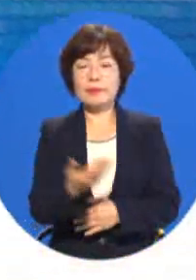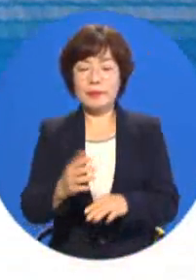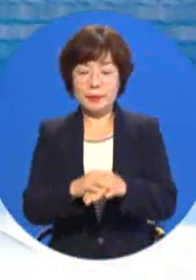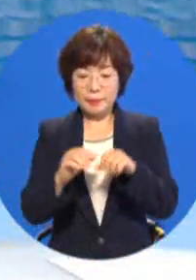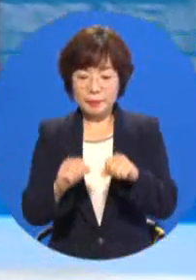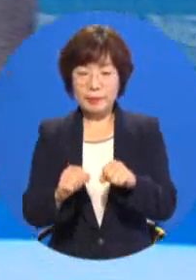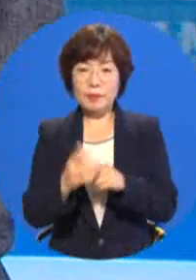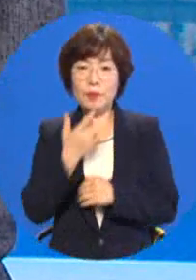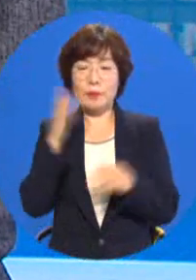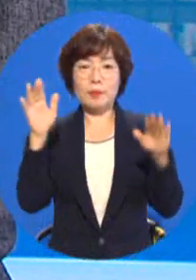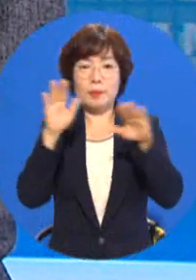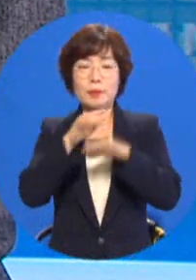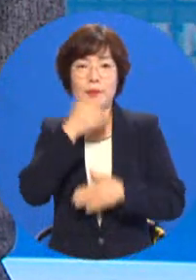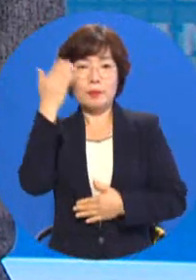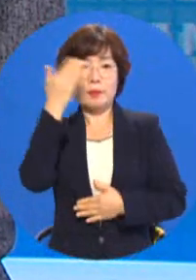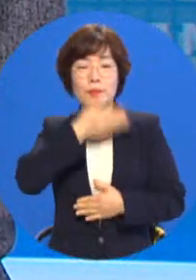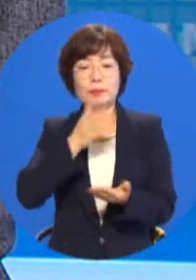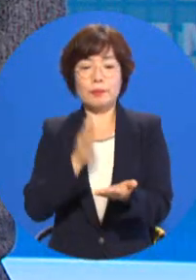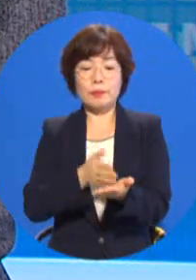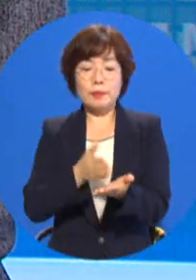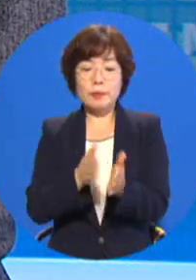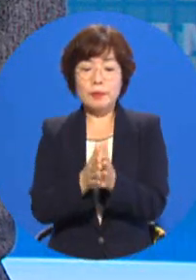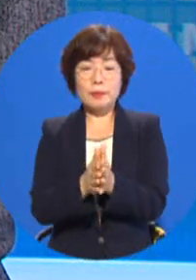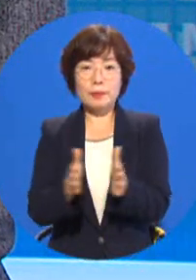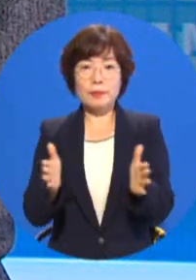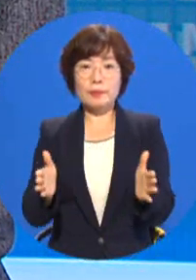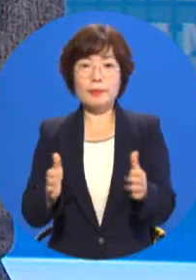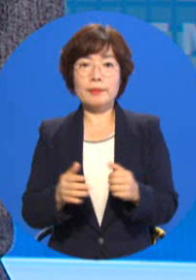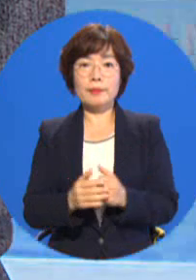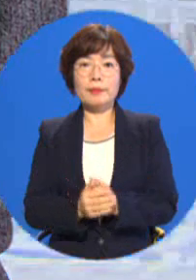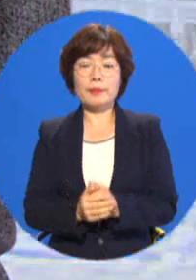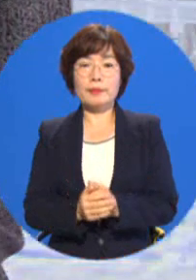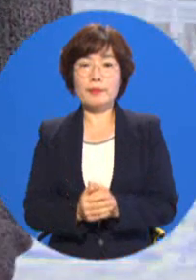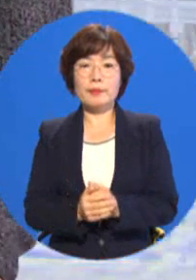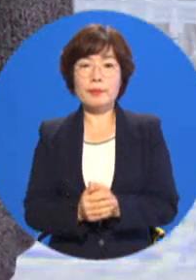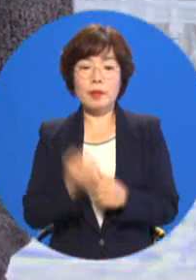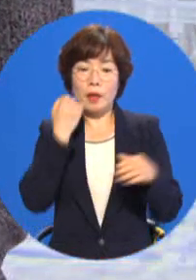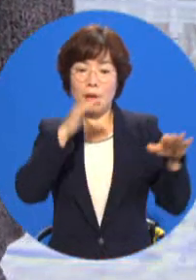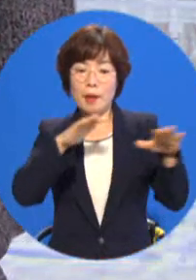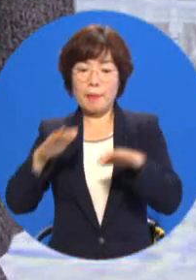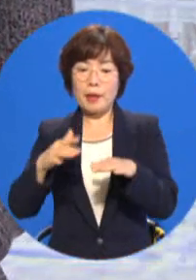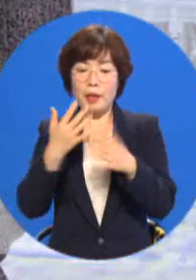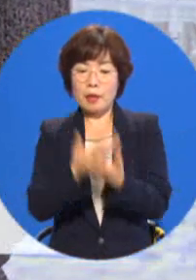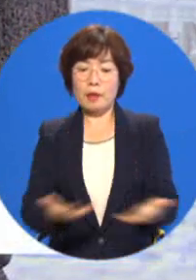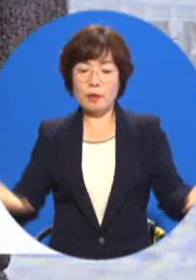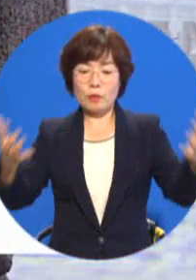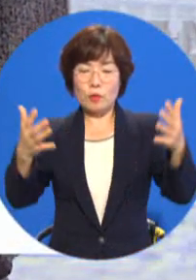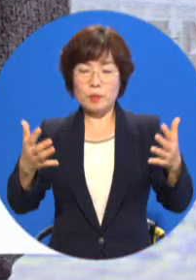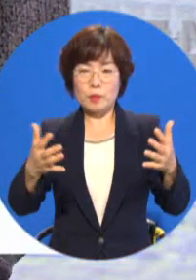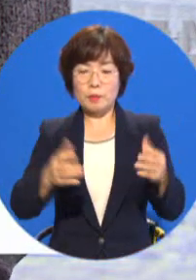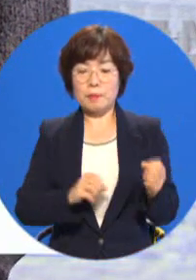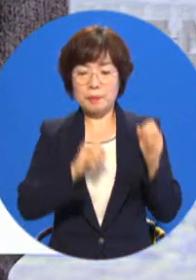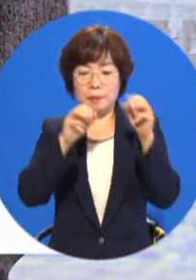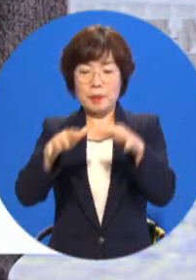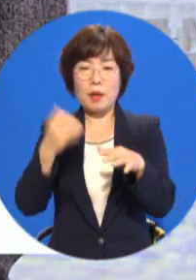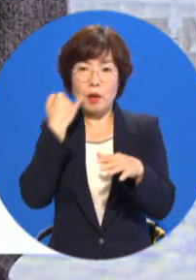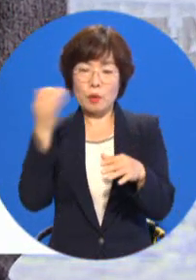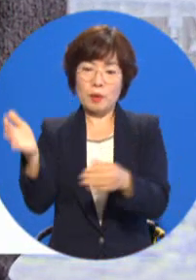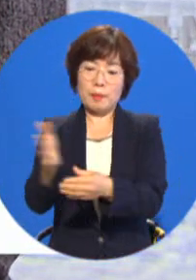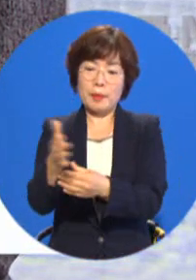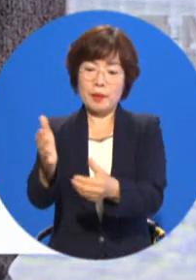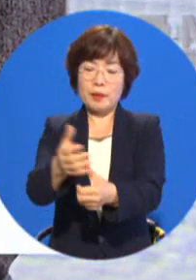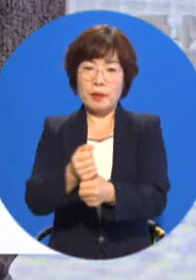시청자 여러분 안녕하십니까. 화요일 밤 요스엠비씨 뉴스데스크 진행합니다. 바닷속에 그물을 설치해서 고기를 잡는